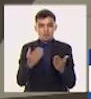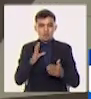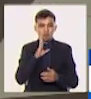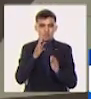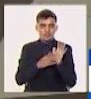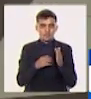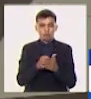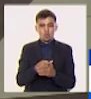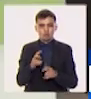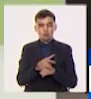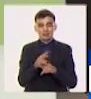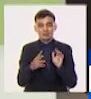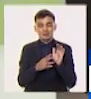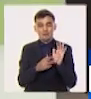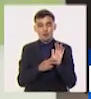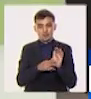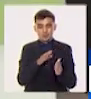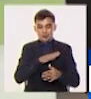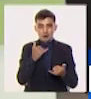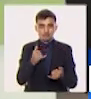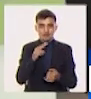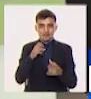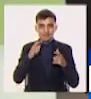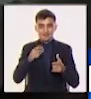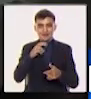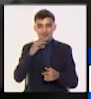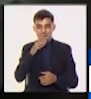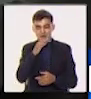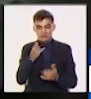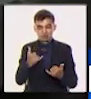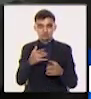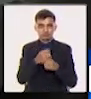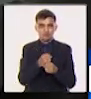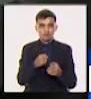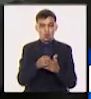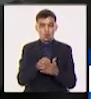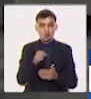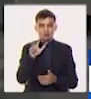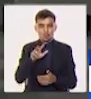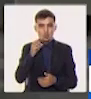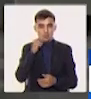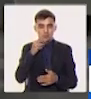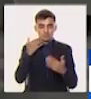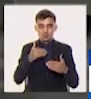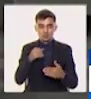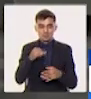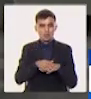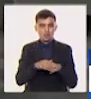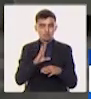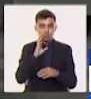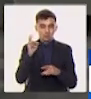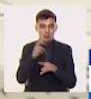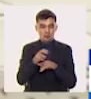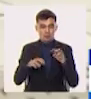кешкі 8-ге дейін болған. Карантин кезінде бас санитарлық дәрігердің қаулысына орай ол түскі 3-ке дейін ғана деп белгіленді. Халықтың